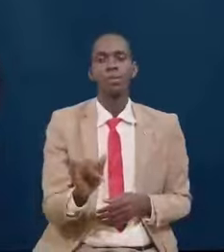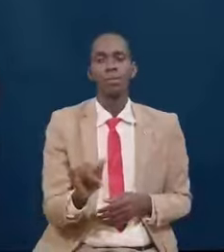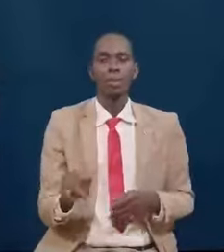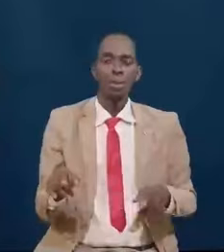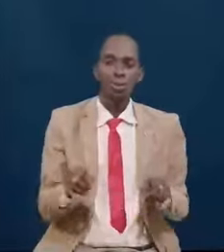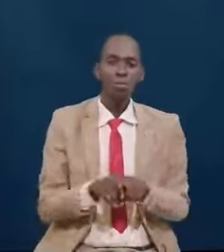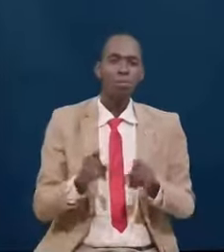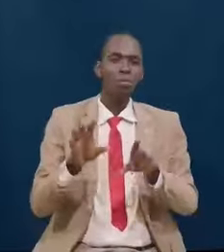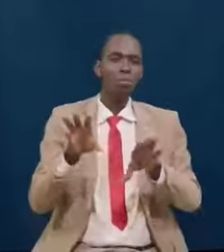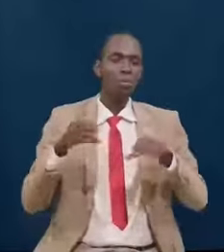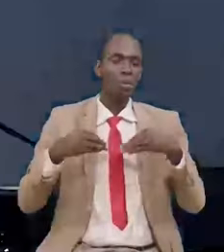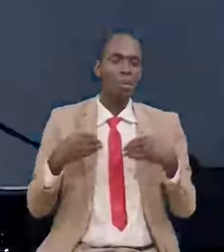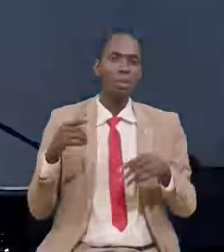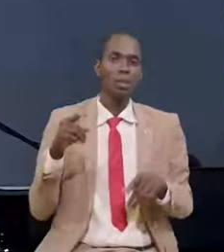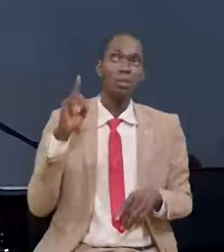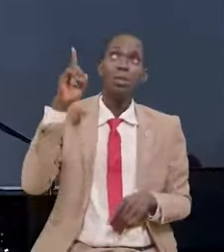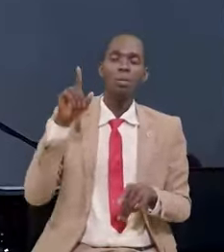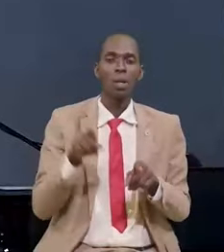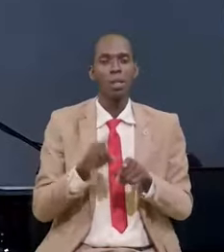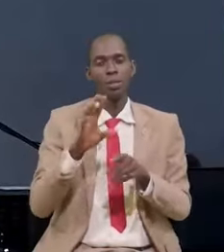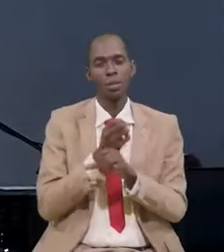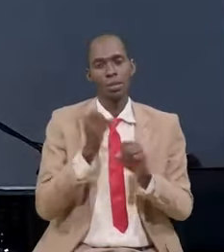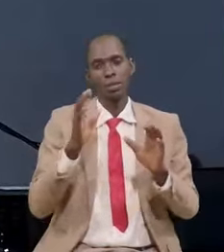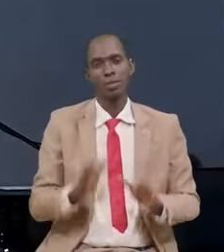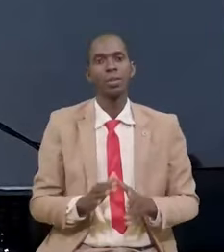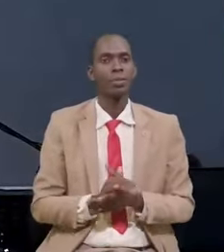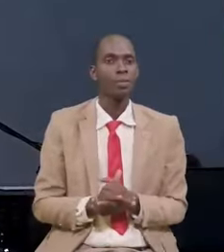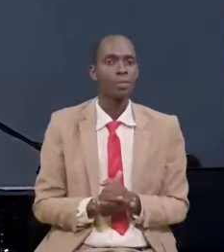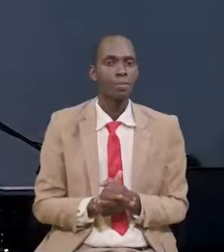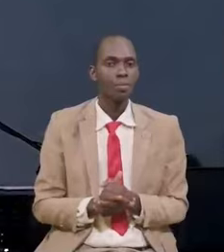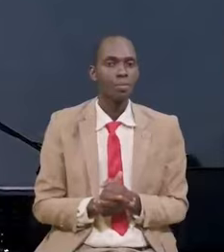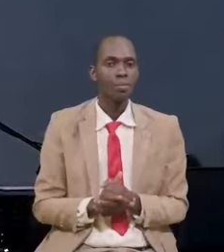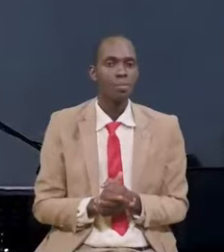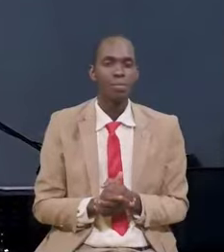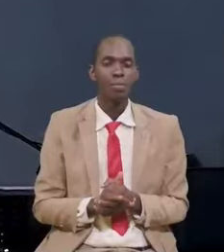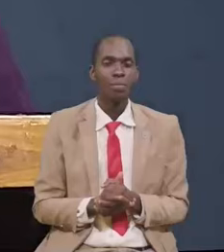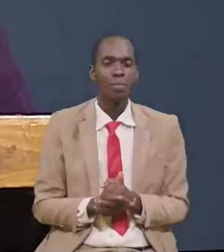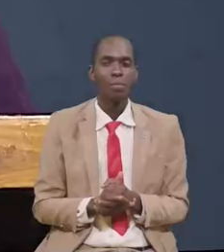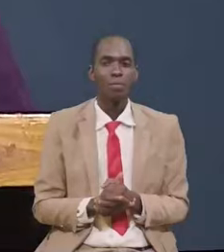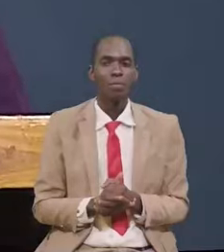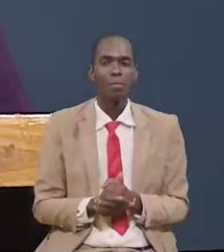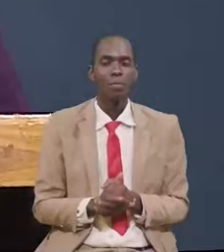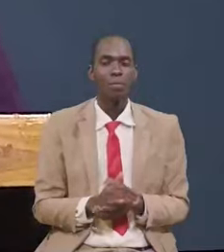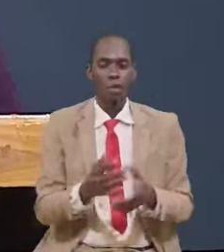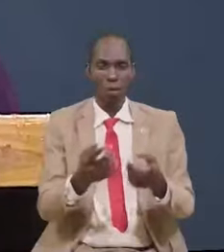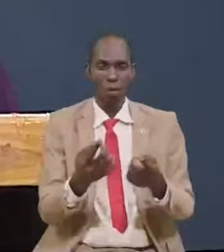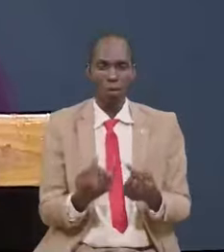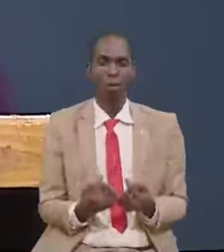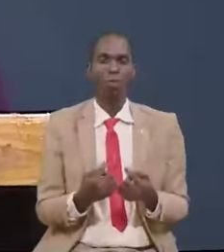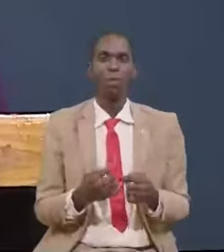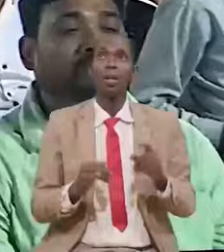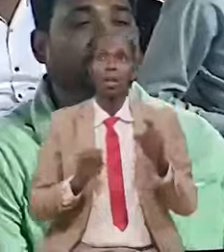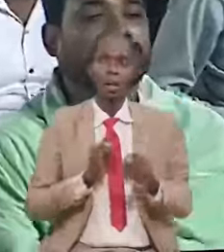Alors la joie de l'éternité commence quand tu le reçois comme ton sauveur. Je vais te donner maintenant une chance de le